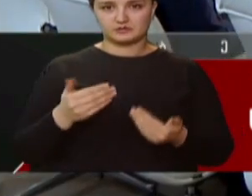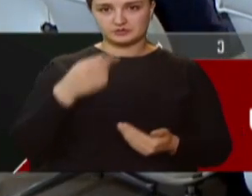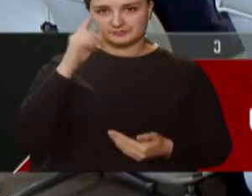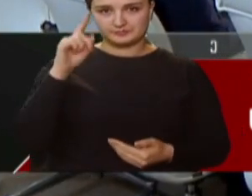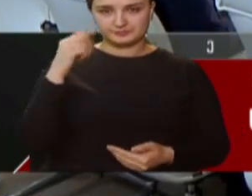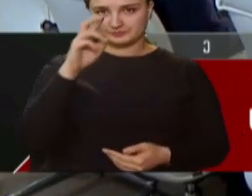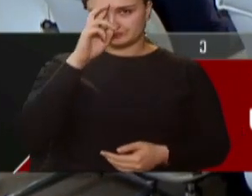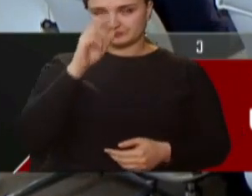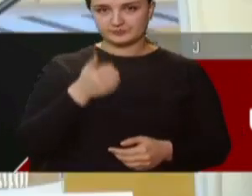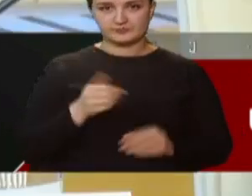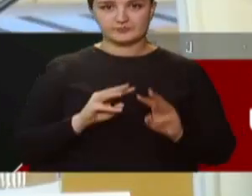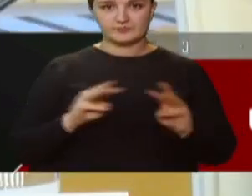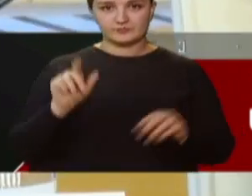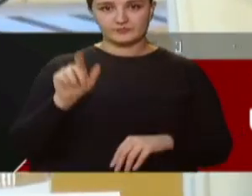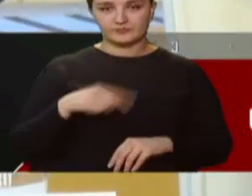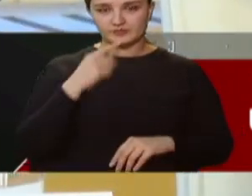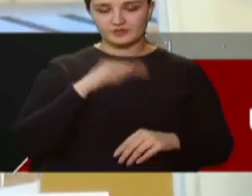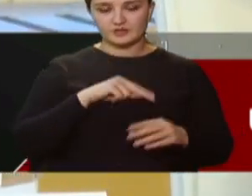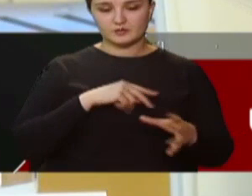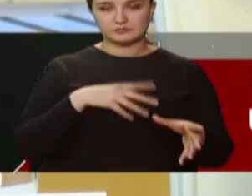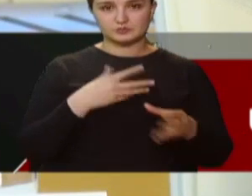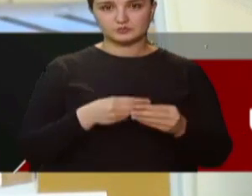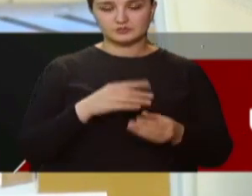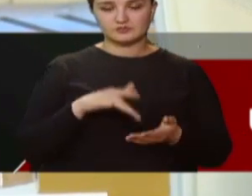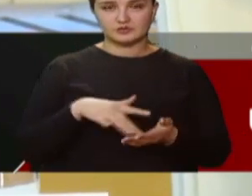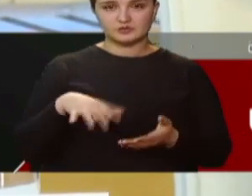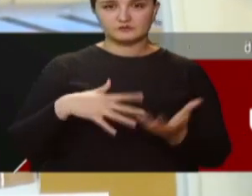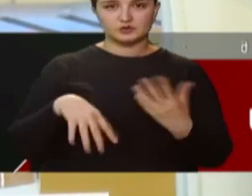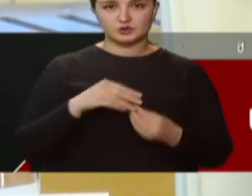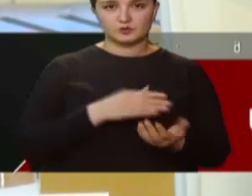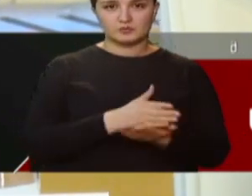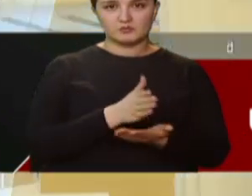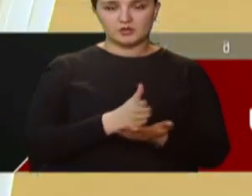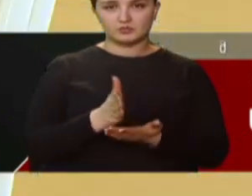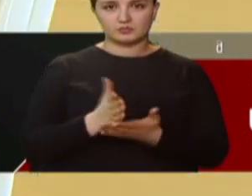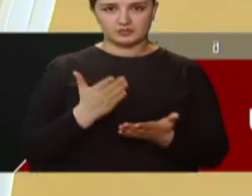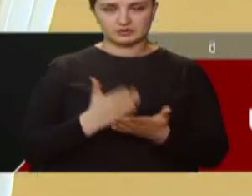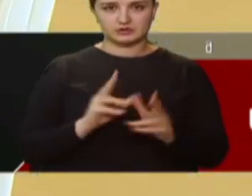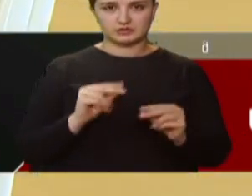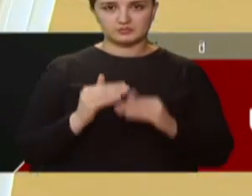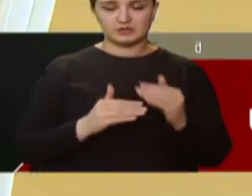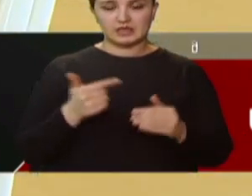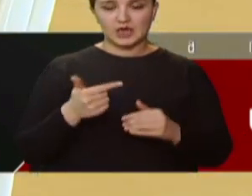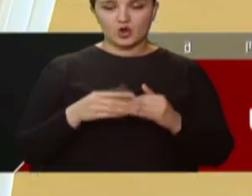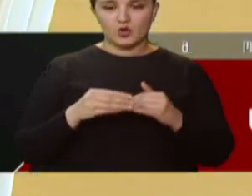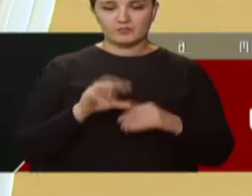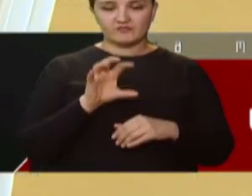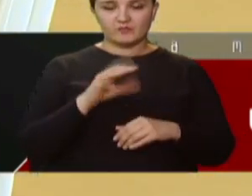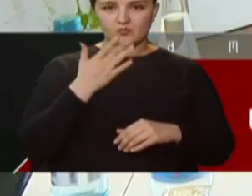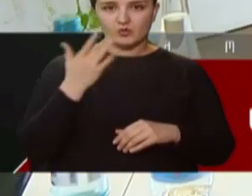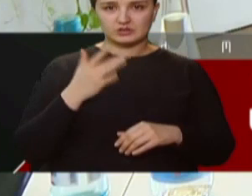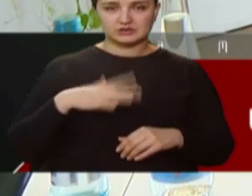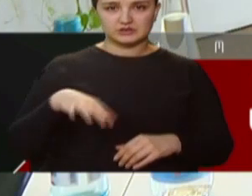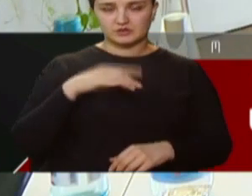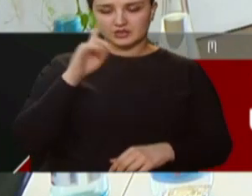Azerbaijanis mtavrobis metaurma aghnishna rom tanamshnoloba kveqnebs shoris qvela mimartulebit zarmatebulia. Shekhmil geopolitikul mdgomareobashi ki Azerbaijanisa da